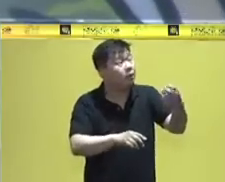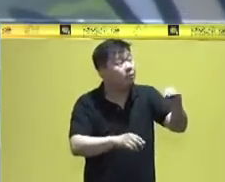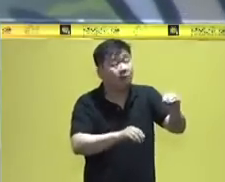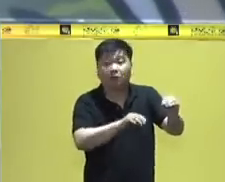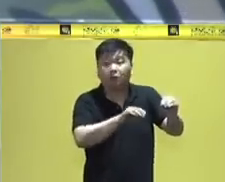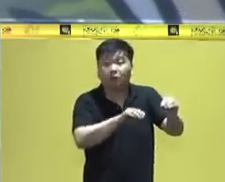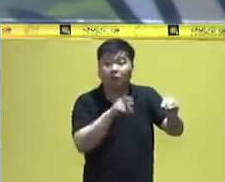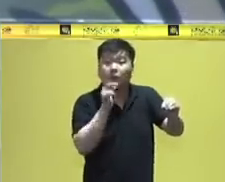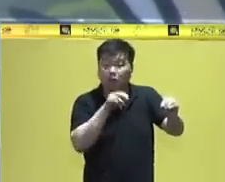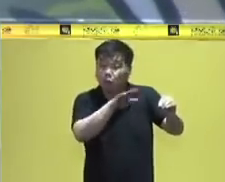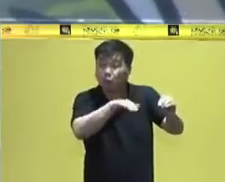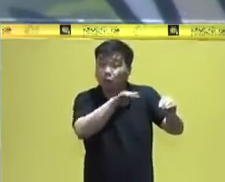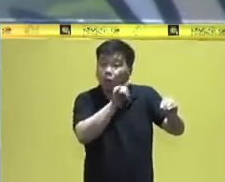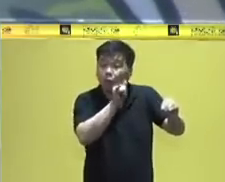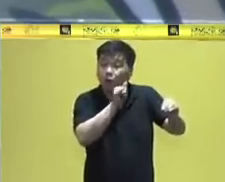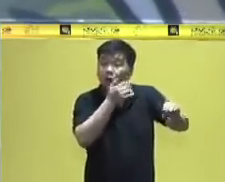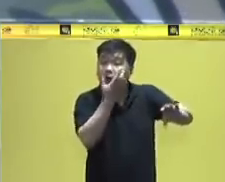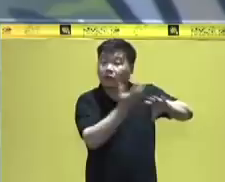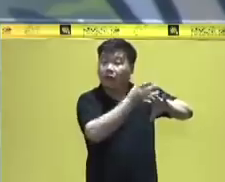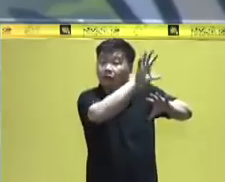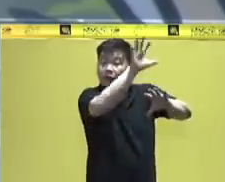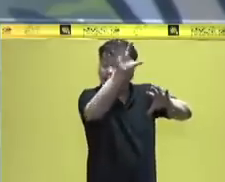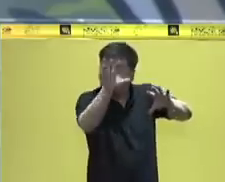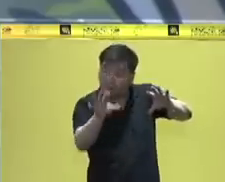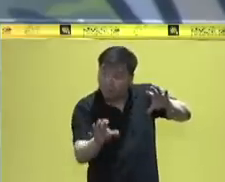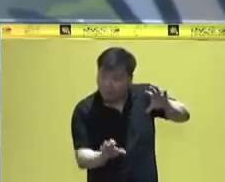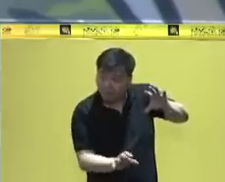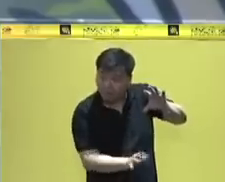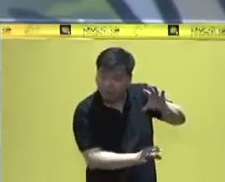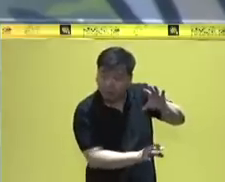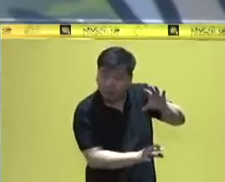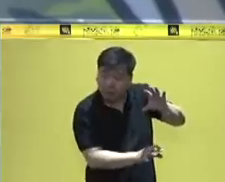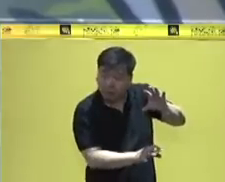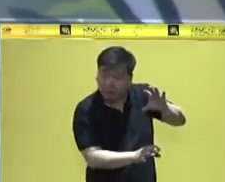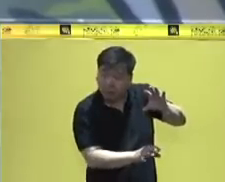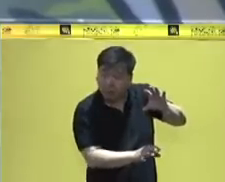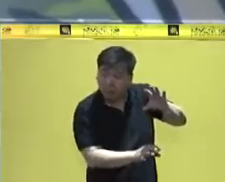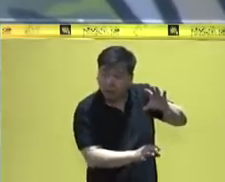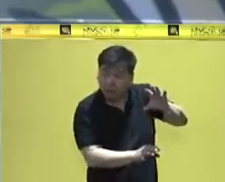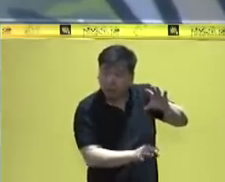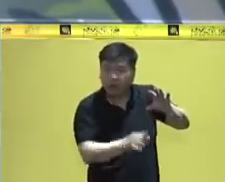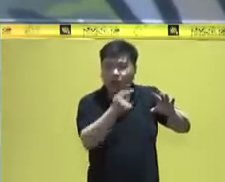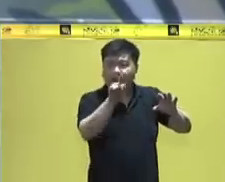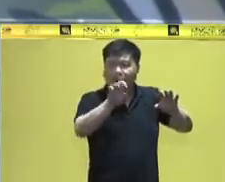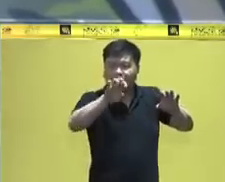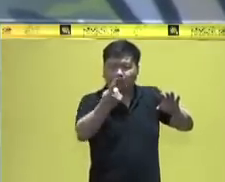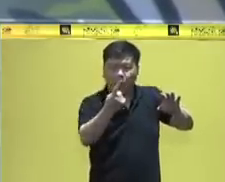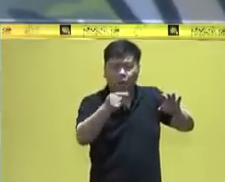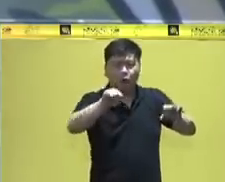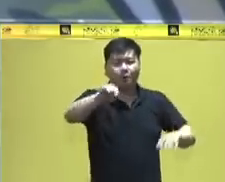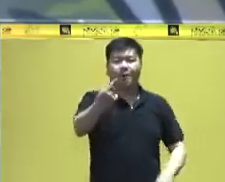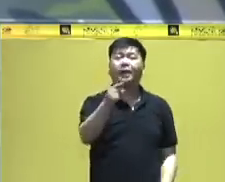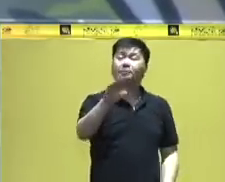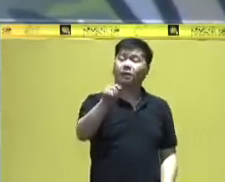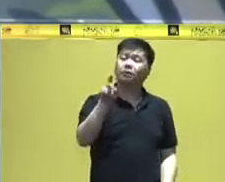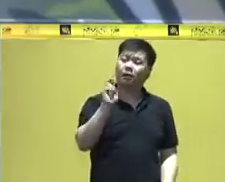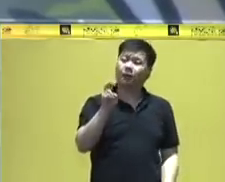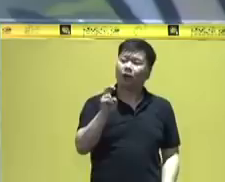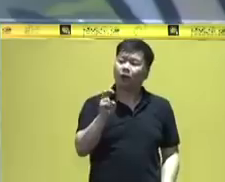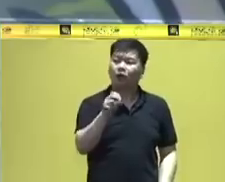정도 내외고 나머지 북한의 모든 도시들은 남포가 한 100만 가까이 90몇만 명